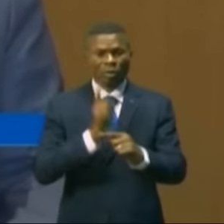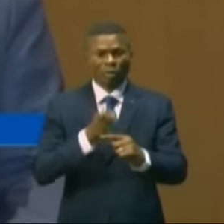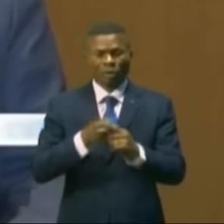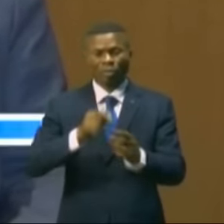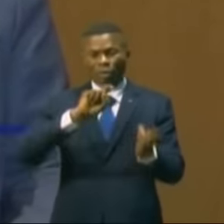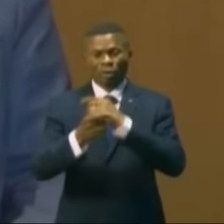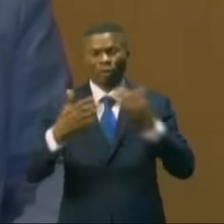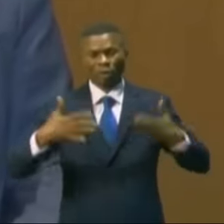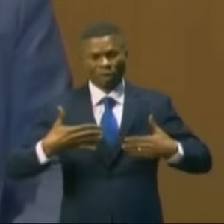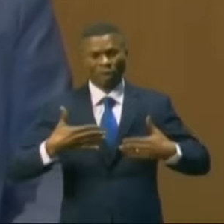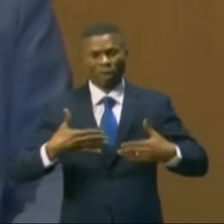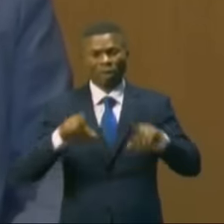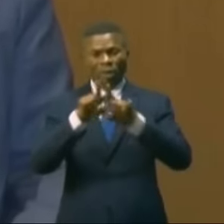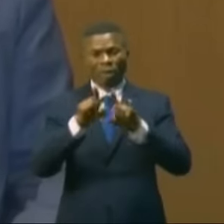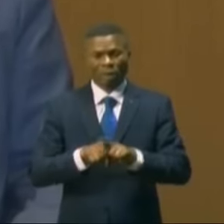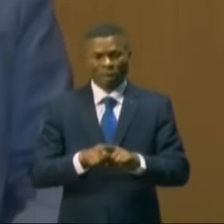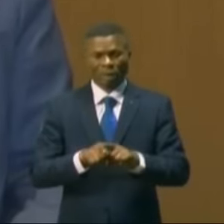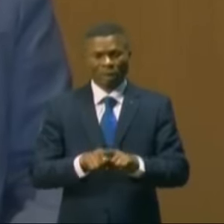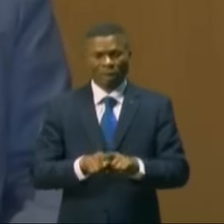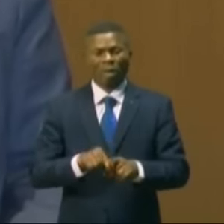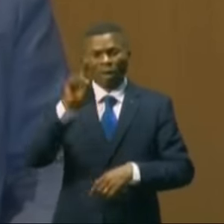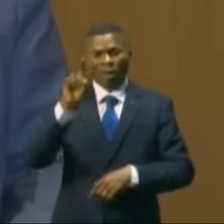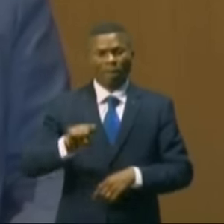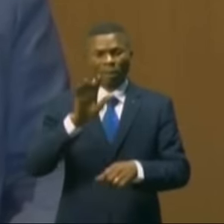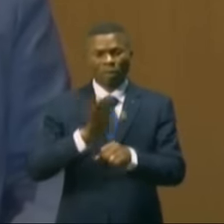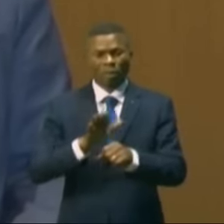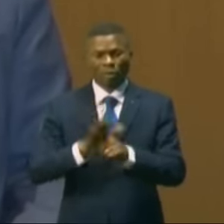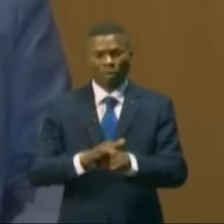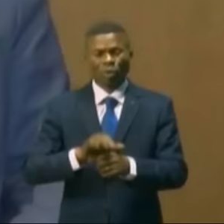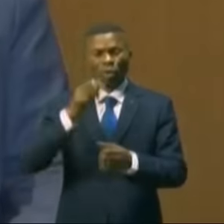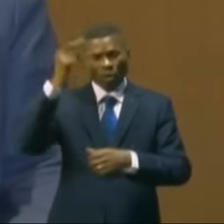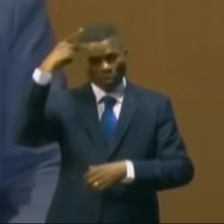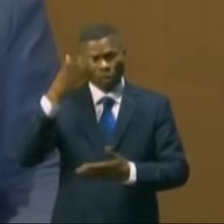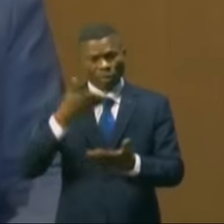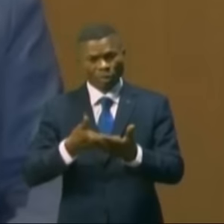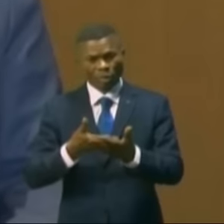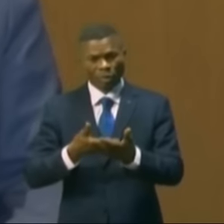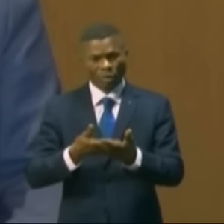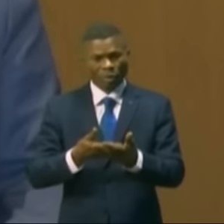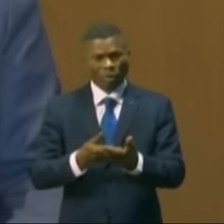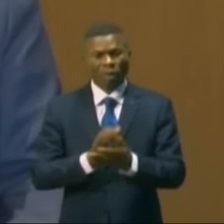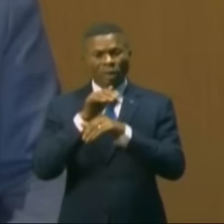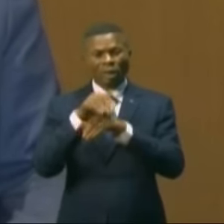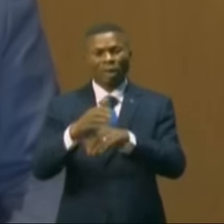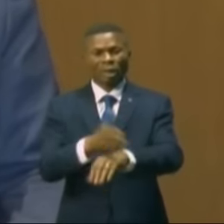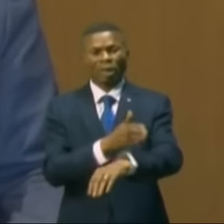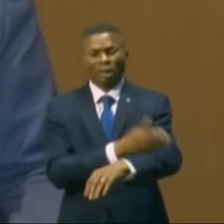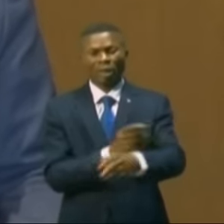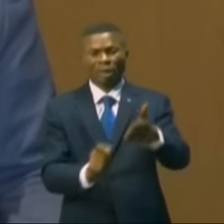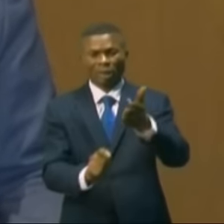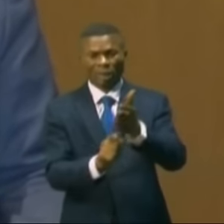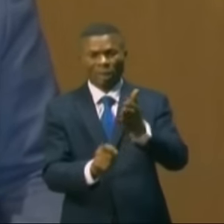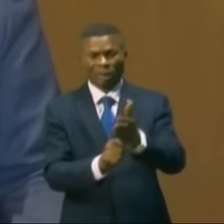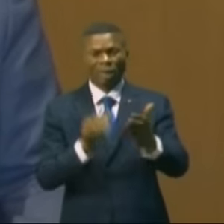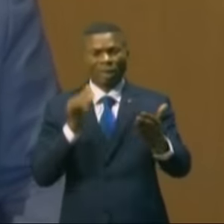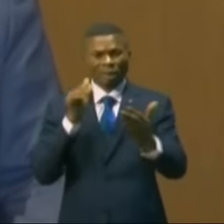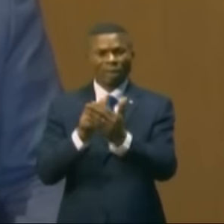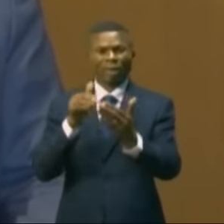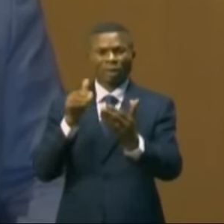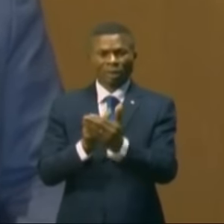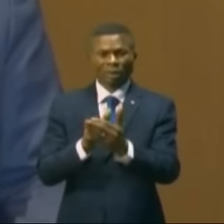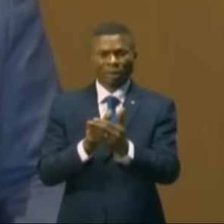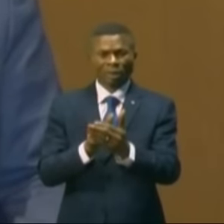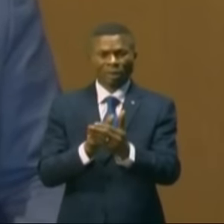climatique, de la fragmentation géopolitique et de l'absorption des avancées technologiques qui menacent